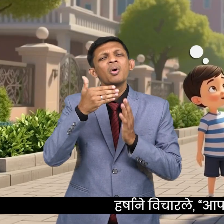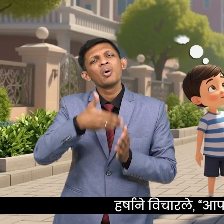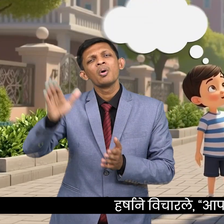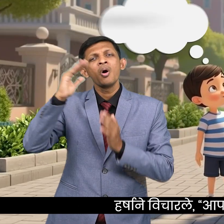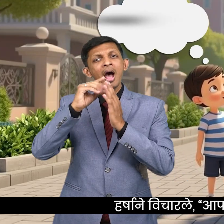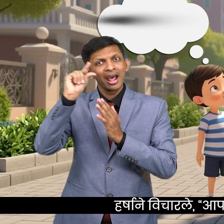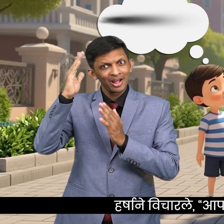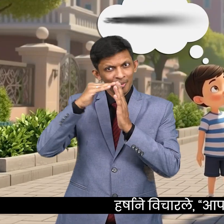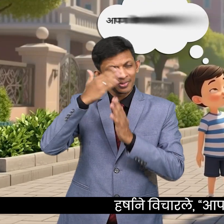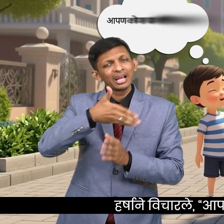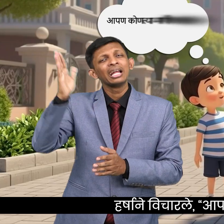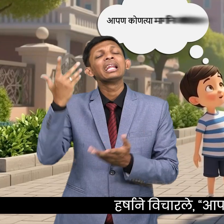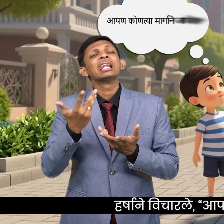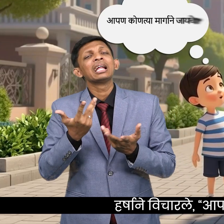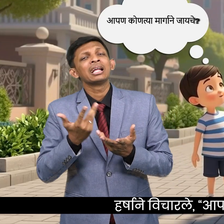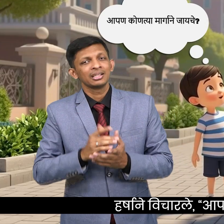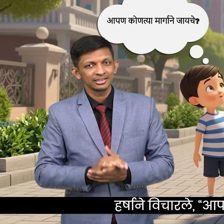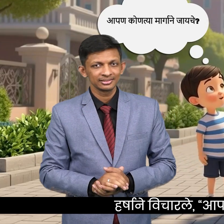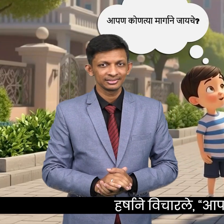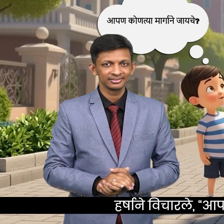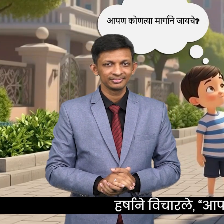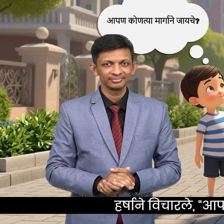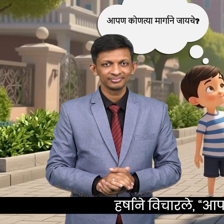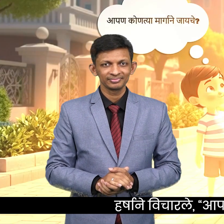विचारले, आपण कोणत्या मार्गाने जावे?